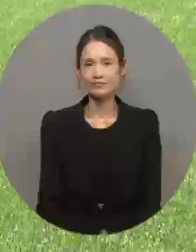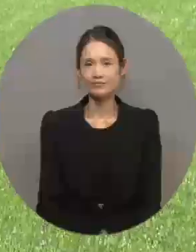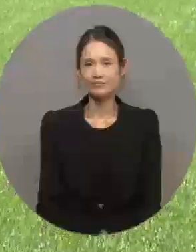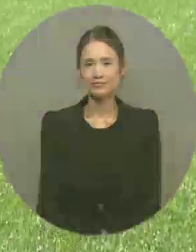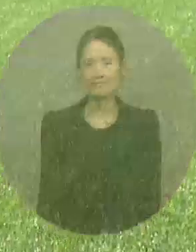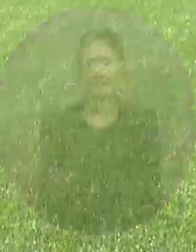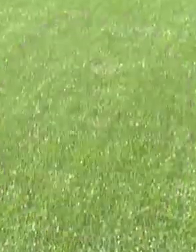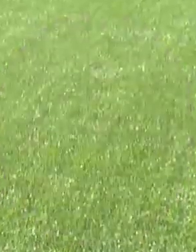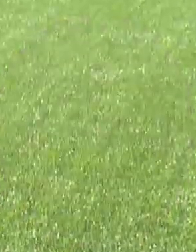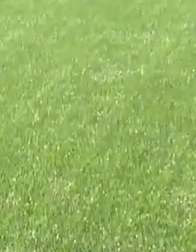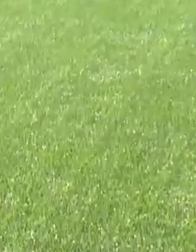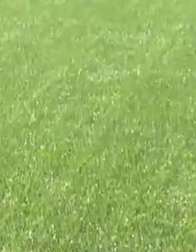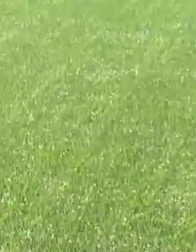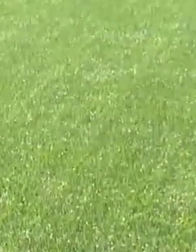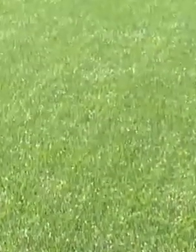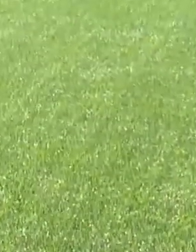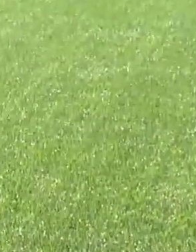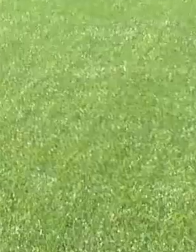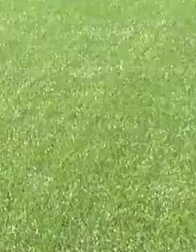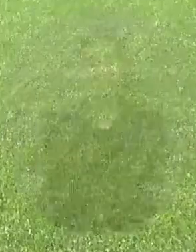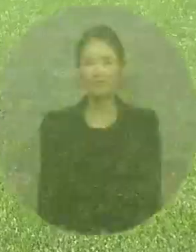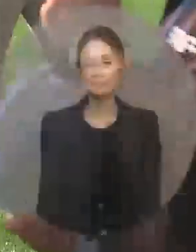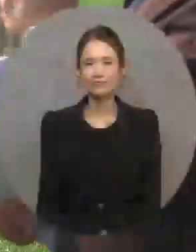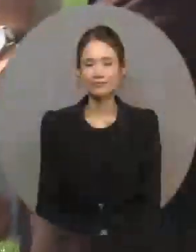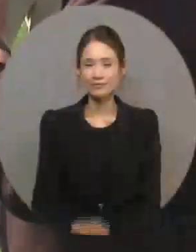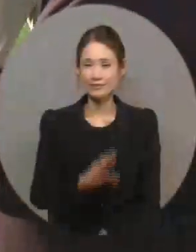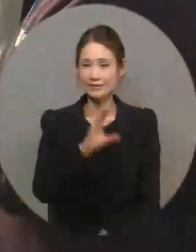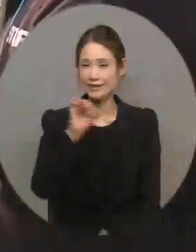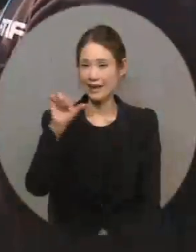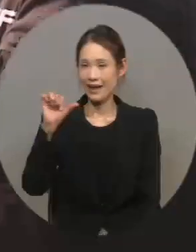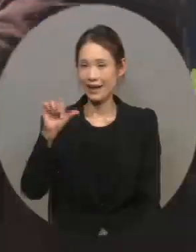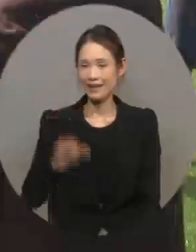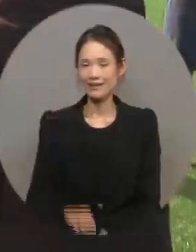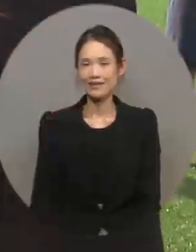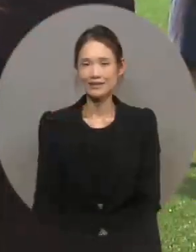시작. 자, A. 자,